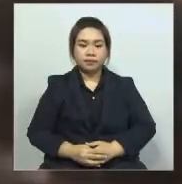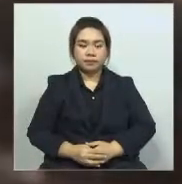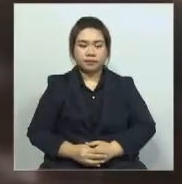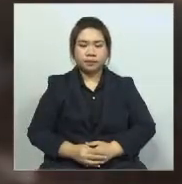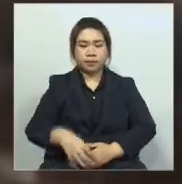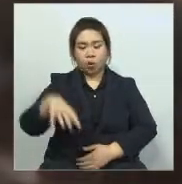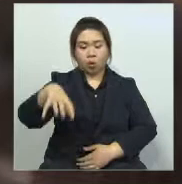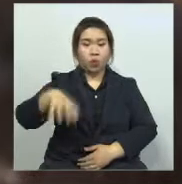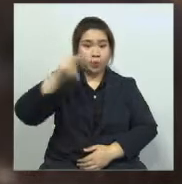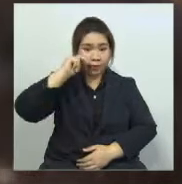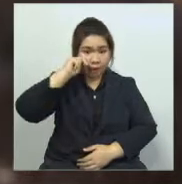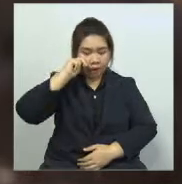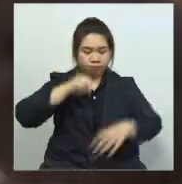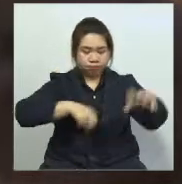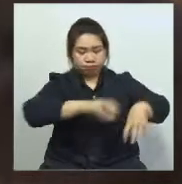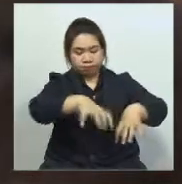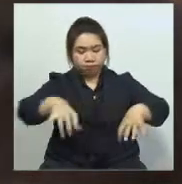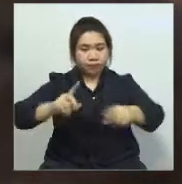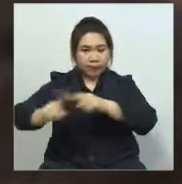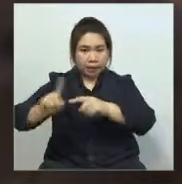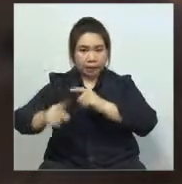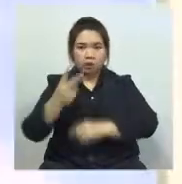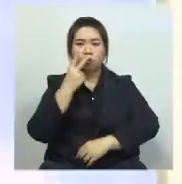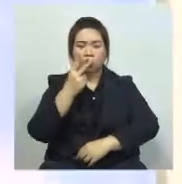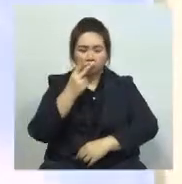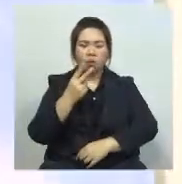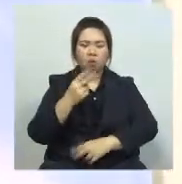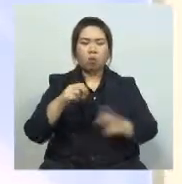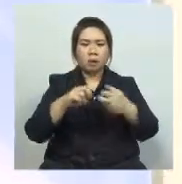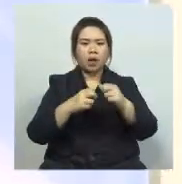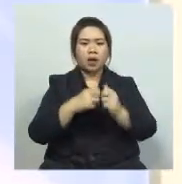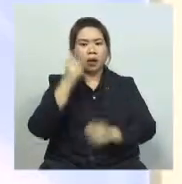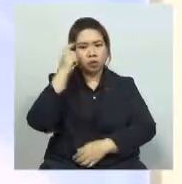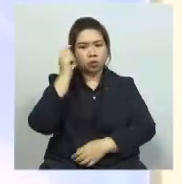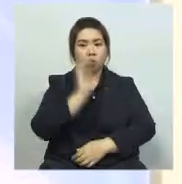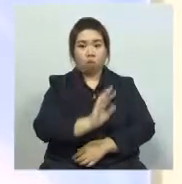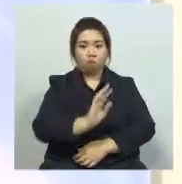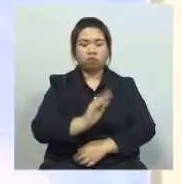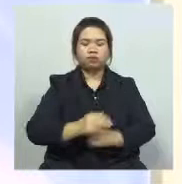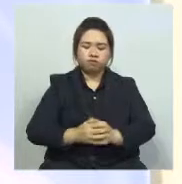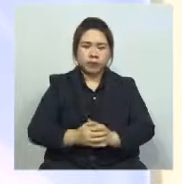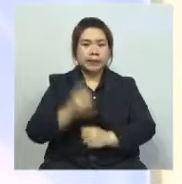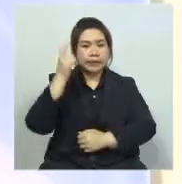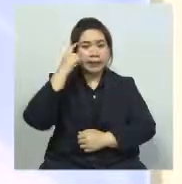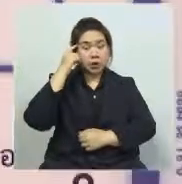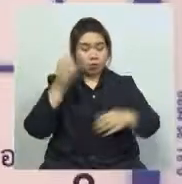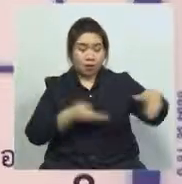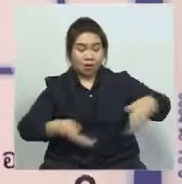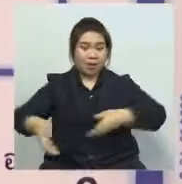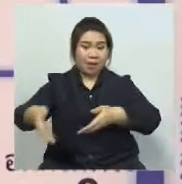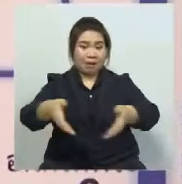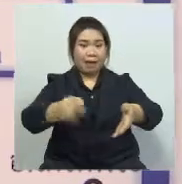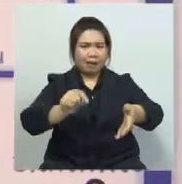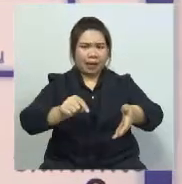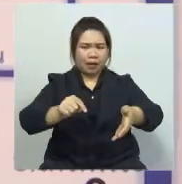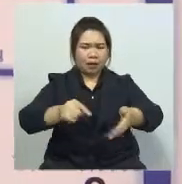กรมชลประทานและหน่วยงานที่เกี่ยวข้องเห็นถึงผลกระทบที่เกิดขึ้นกับประชาชนและมองว่าลุ่มแม่น้ำสะแกกลางยังไม่มี